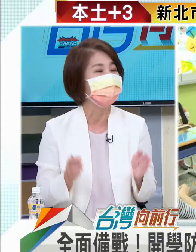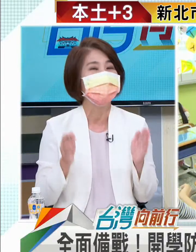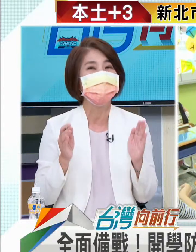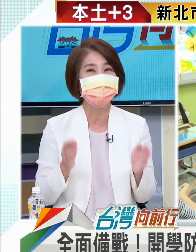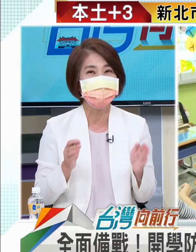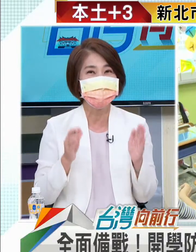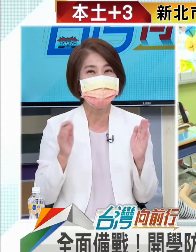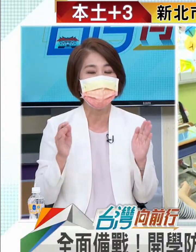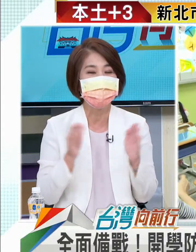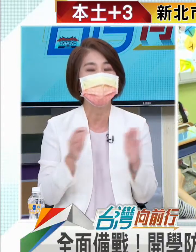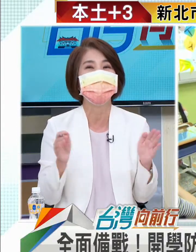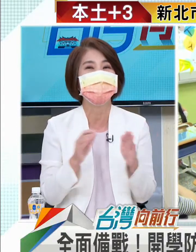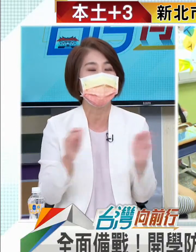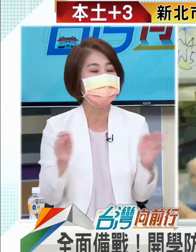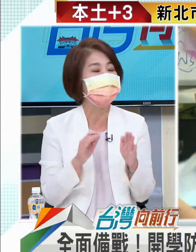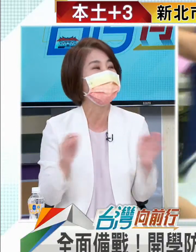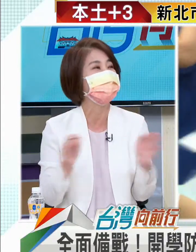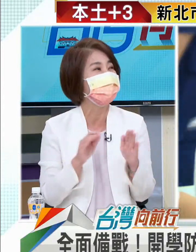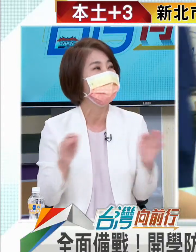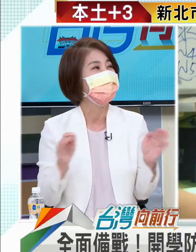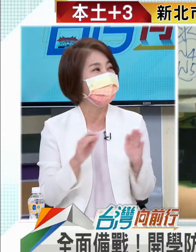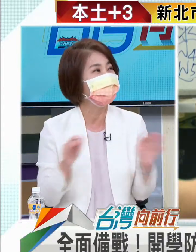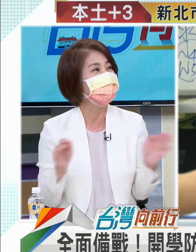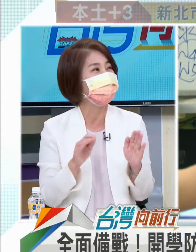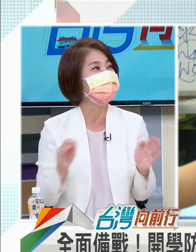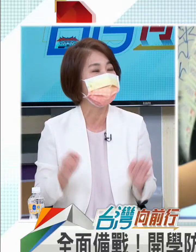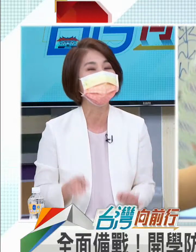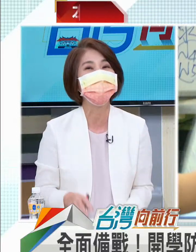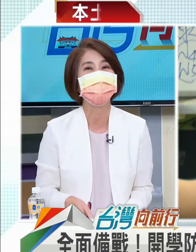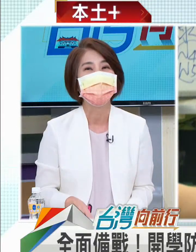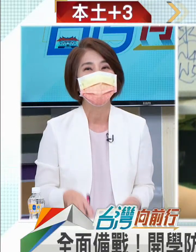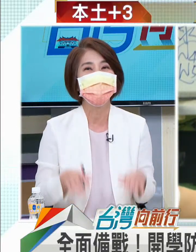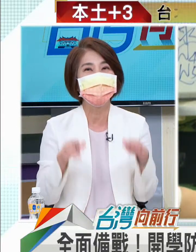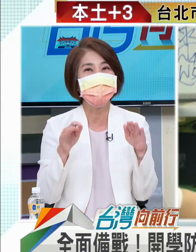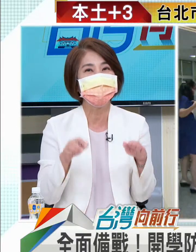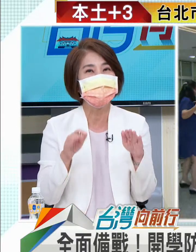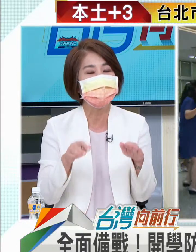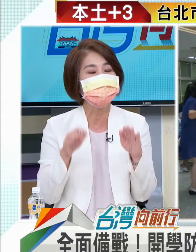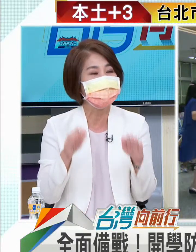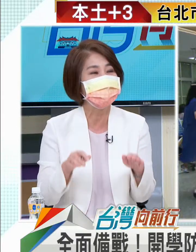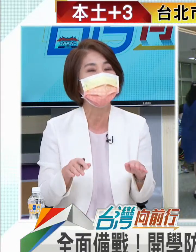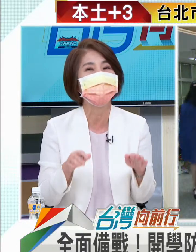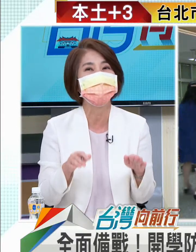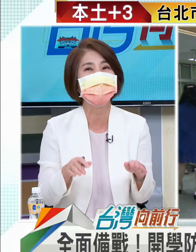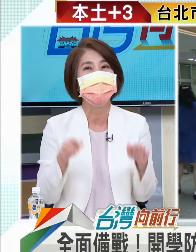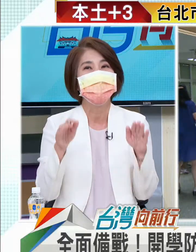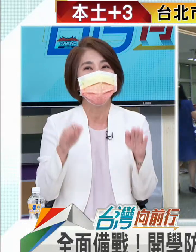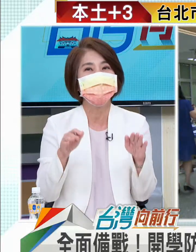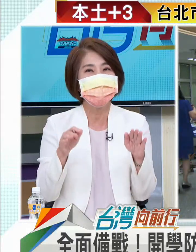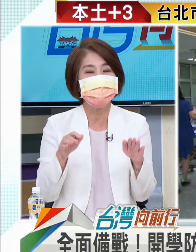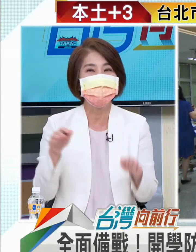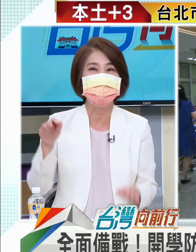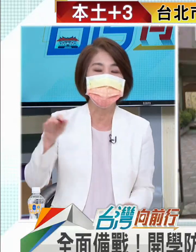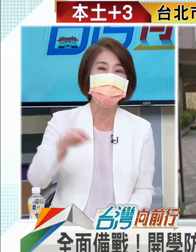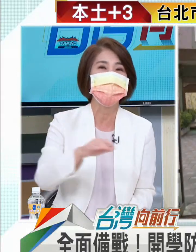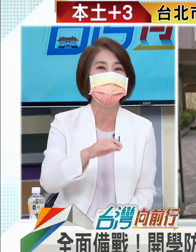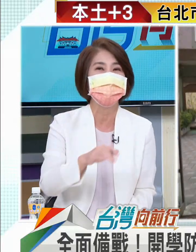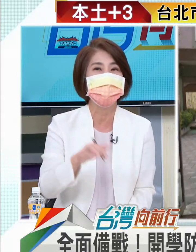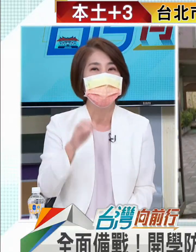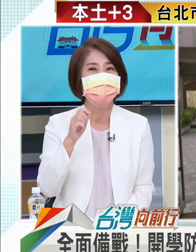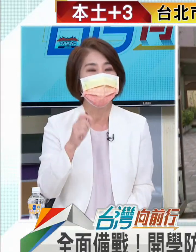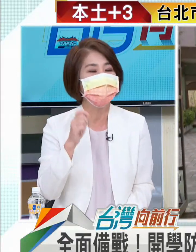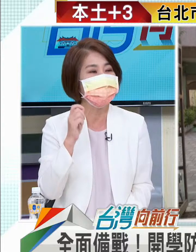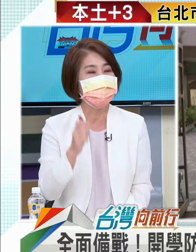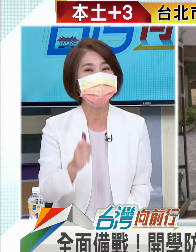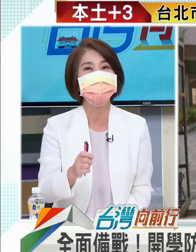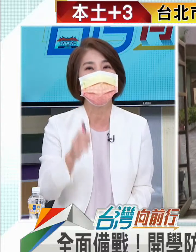共存，就是同样的这个和平的和谐的生存，所以要从这些经验里面，从这些整个过程里